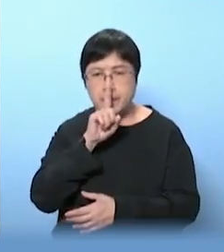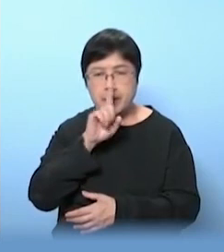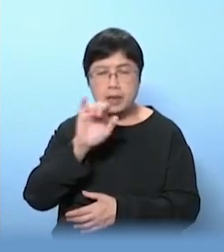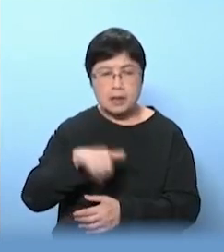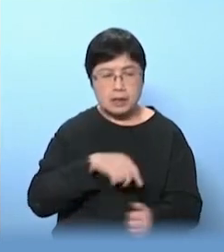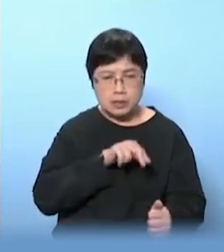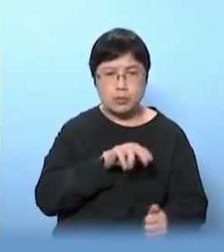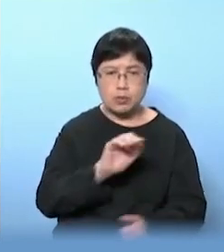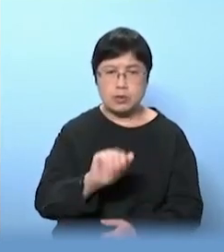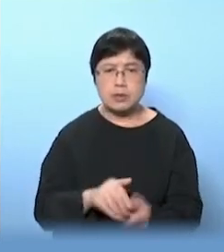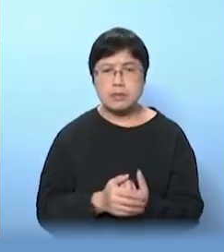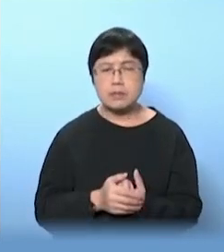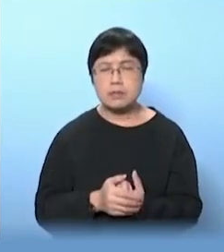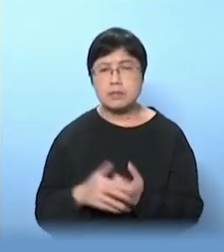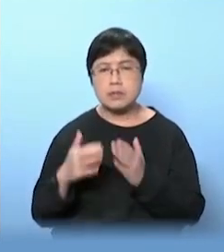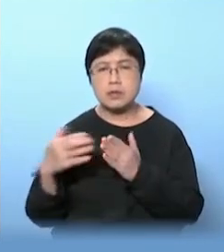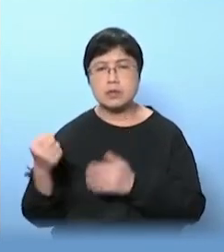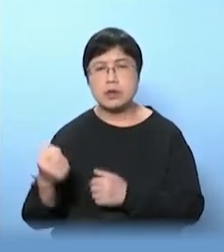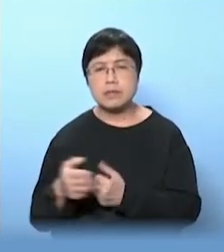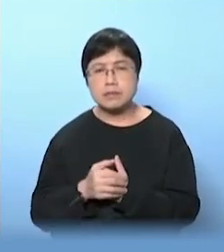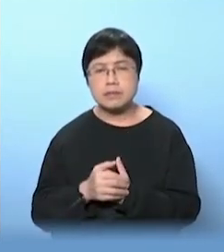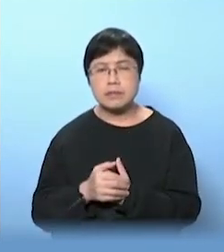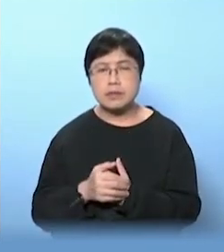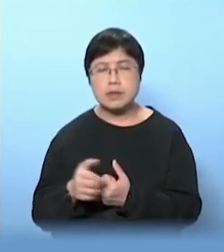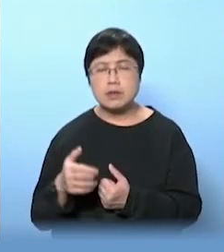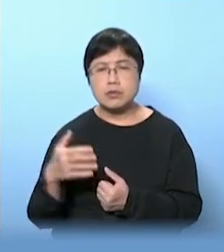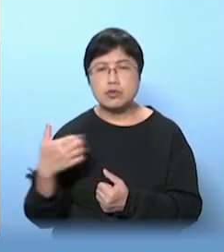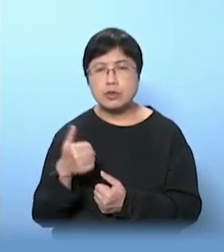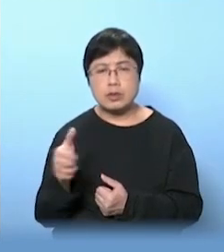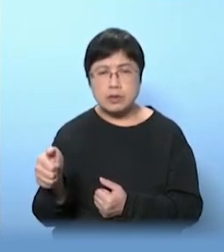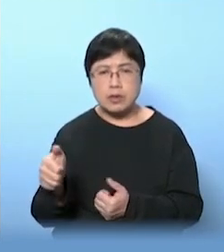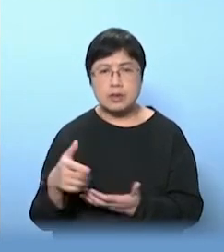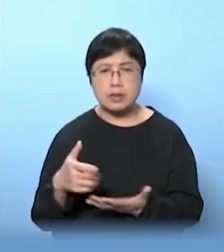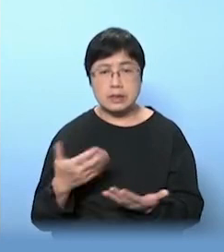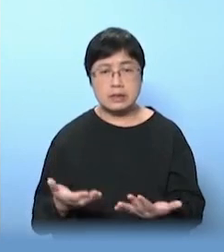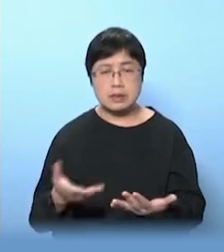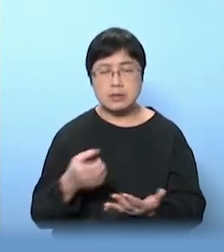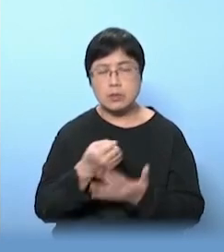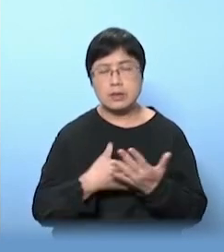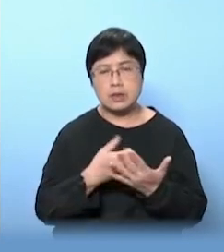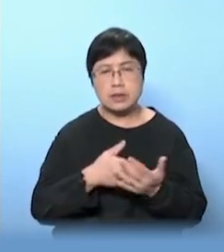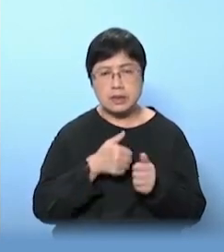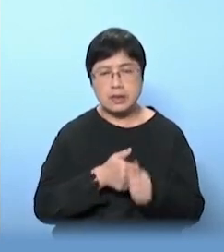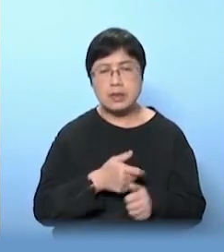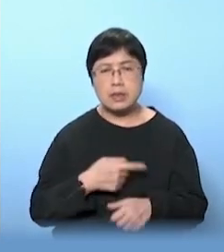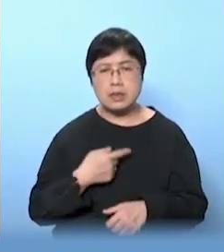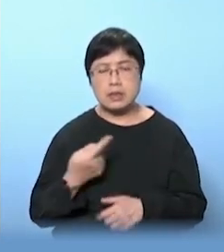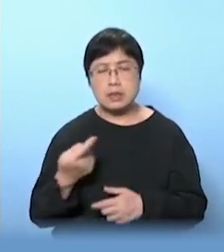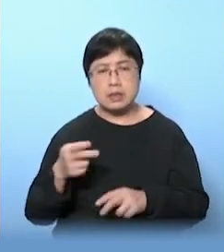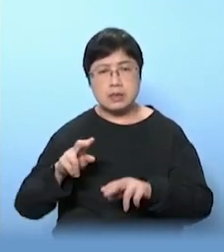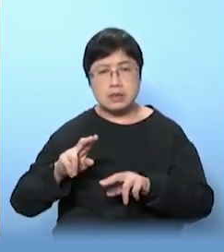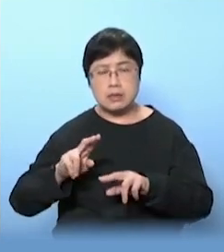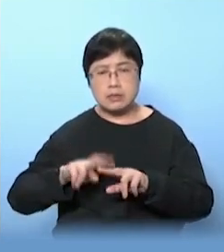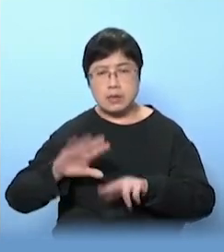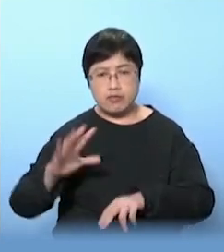照顧佢哋？唔該，主席。 局長。 多謝主席。根據現行的規定，單程證申請人